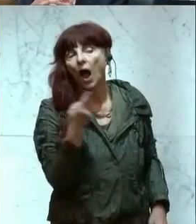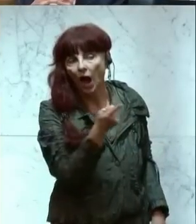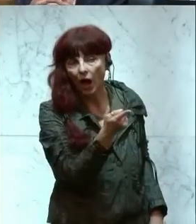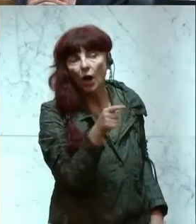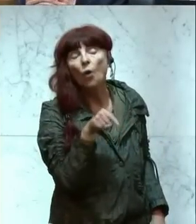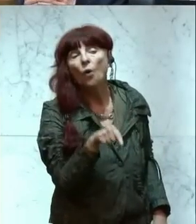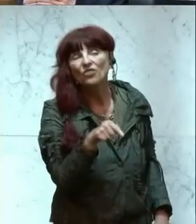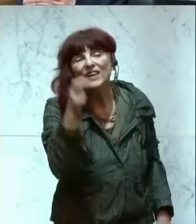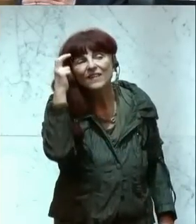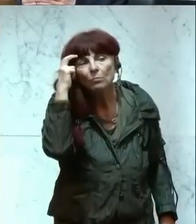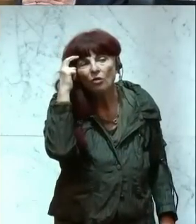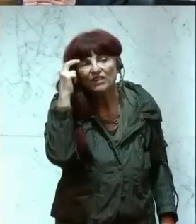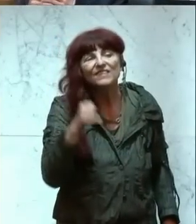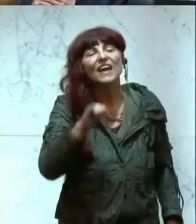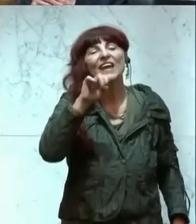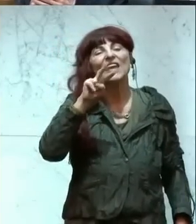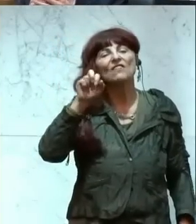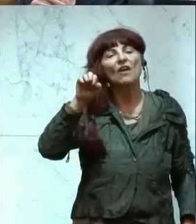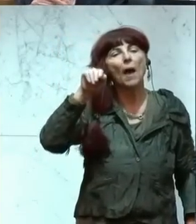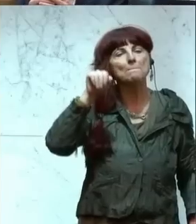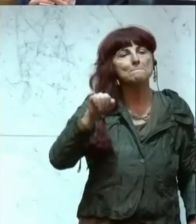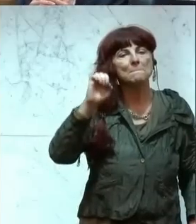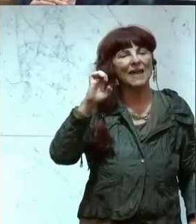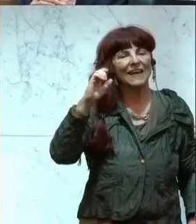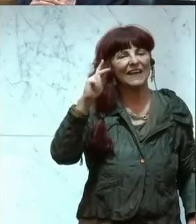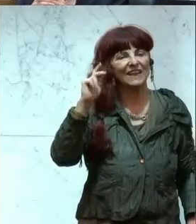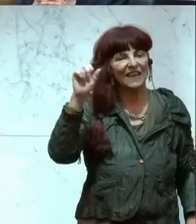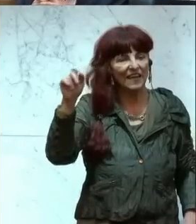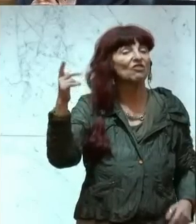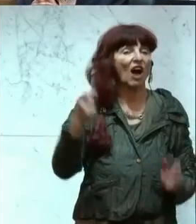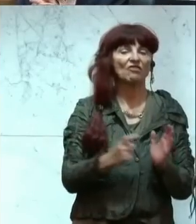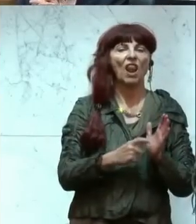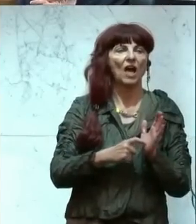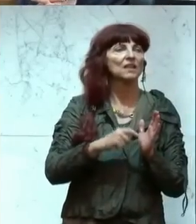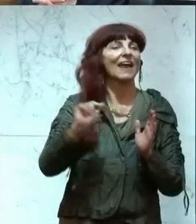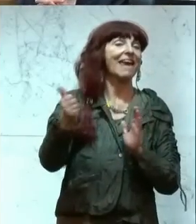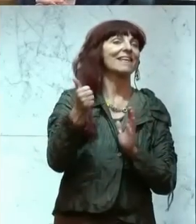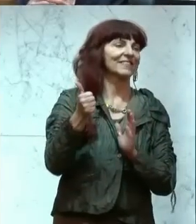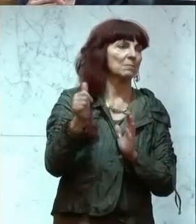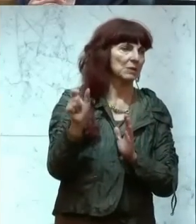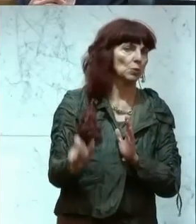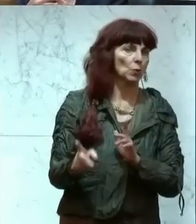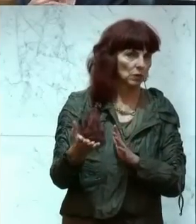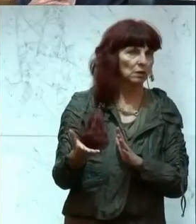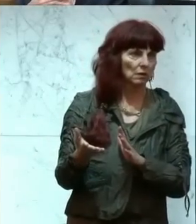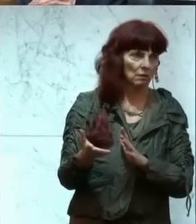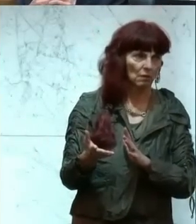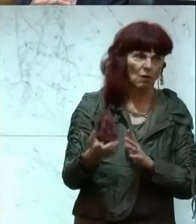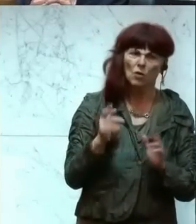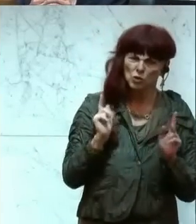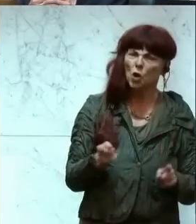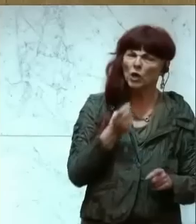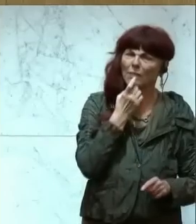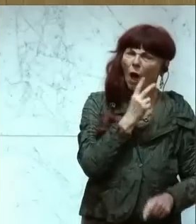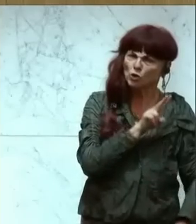einer derer, die das Ivermectin gefordert haben, als erster. Nur so viel dazu. Also schauen Sie sich das einmal genauer an und